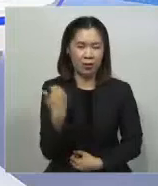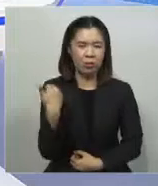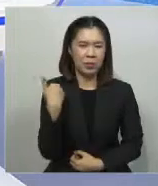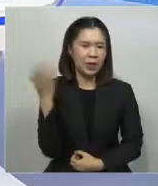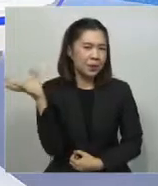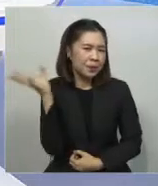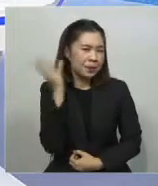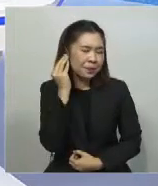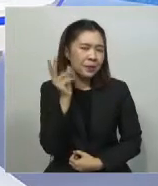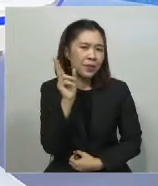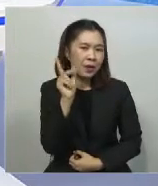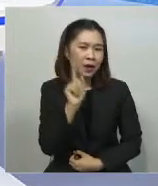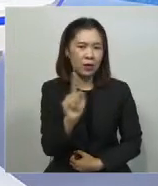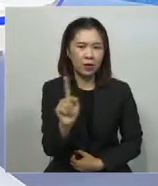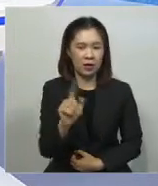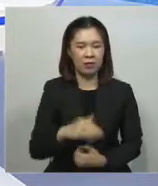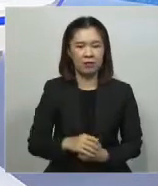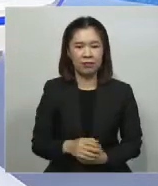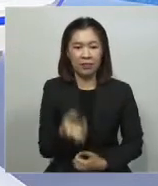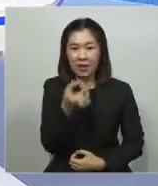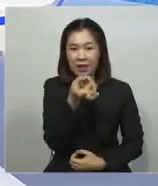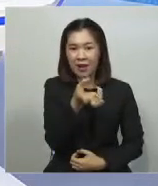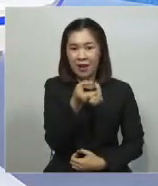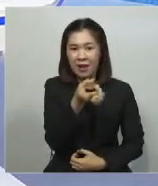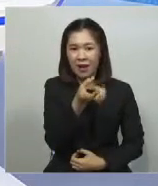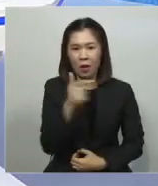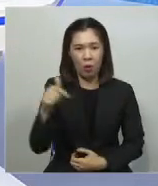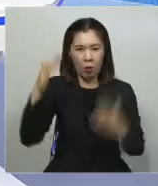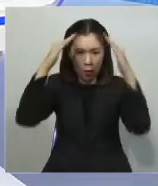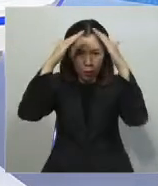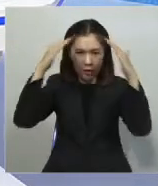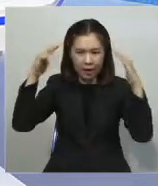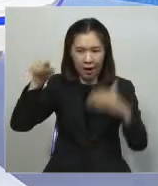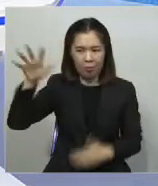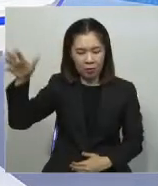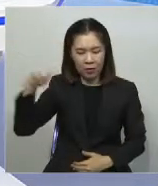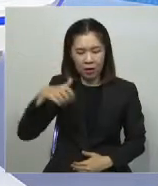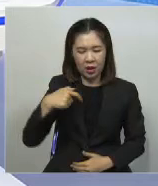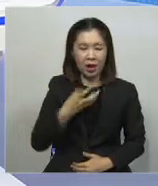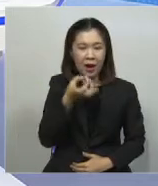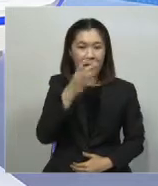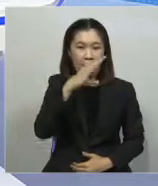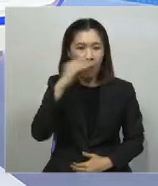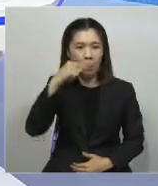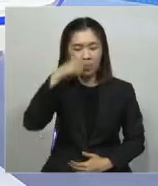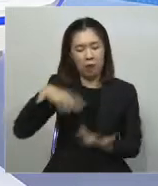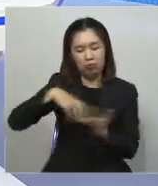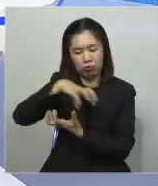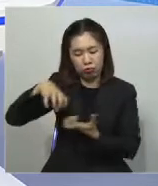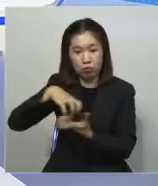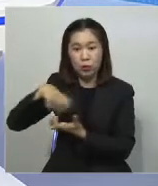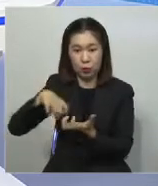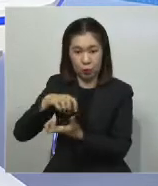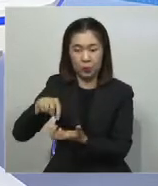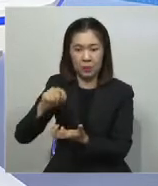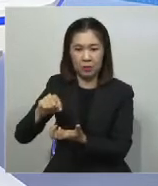มีกระแสข่าวขึ้นมาว่ามีการนำข้าวหอมพวงของเวียดนามเนี่ยมาผสมกับข้าวหอมมะลิของไทยจากนั้นก็นำข้าวที่